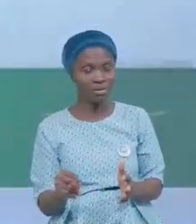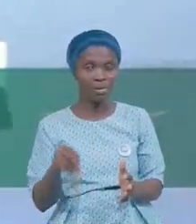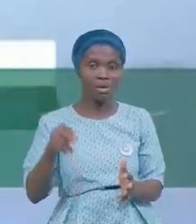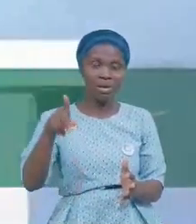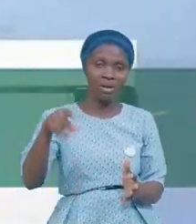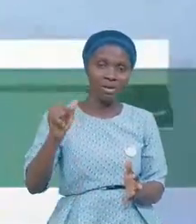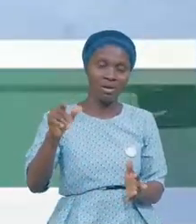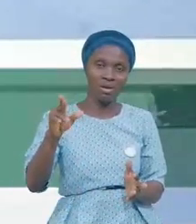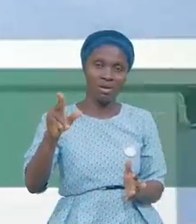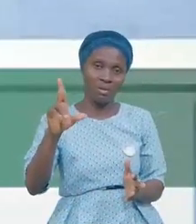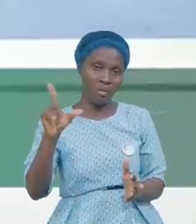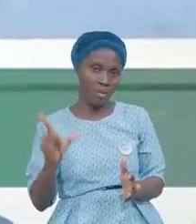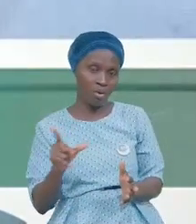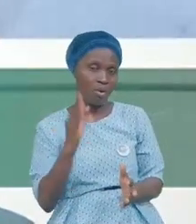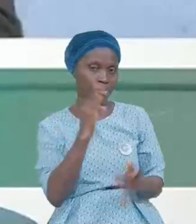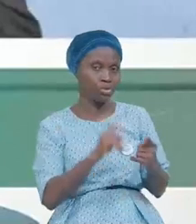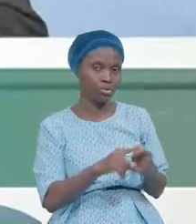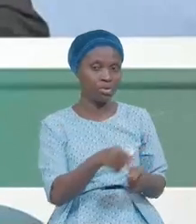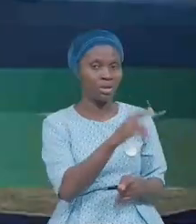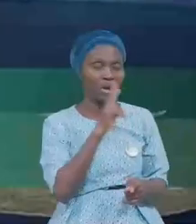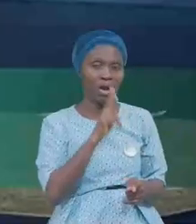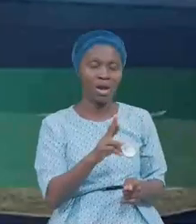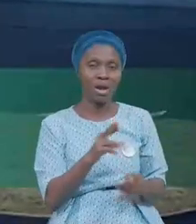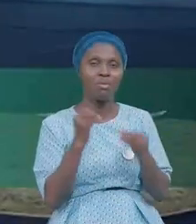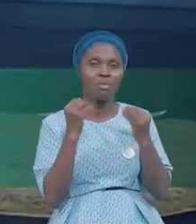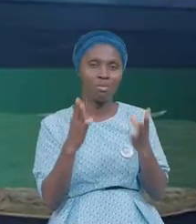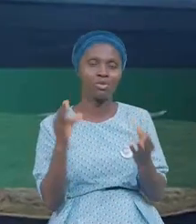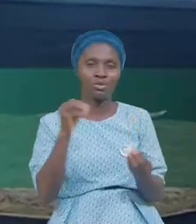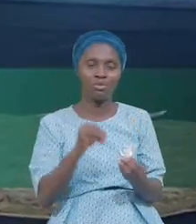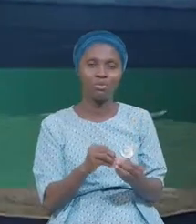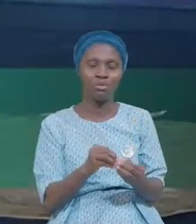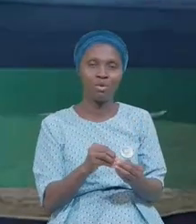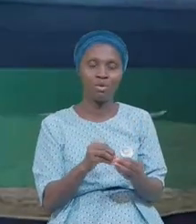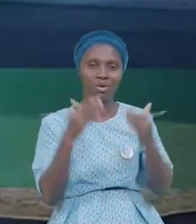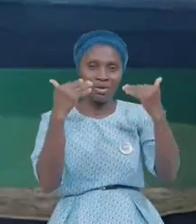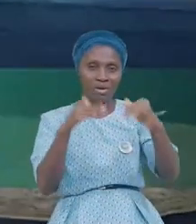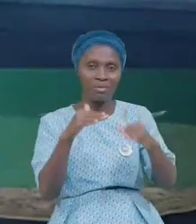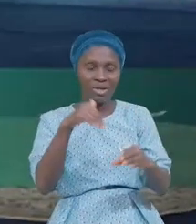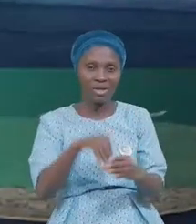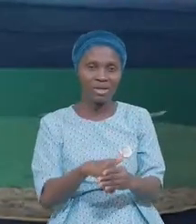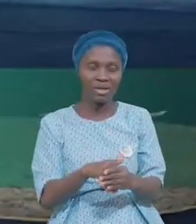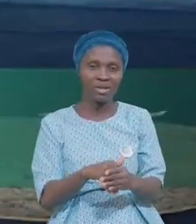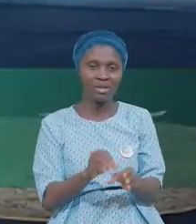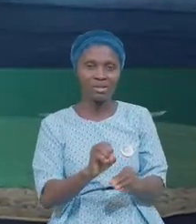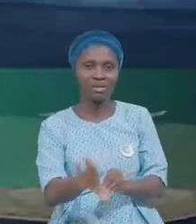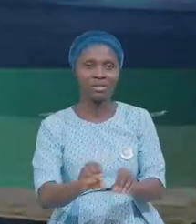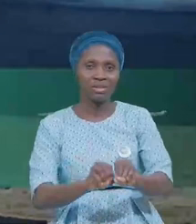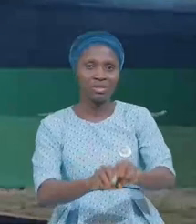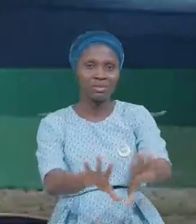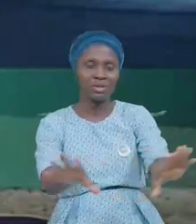ils étaient très limités à répandre les idéologies pécheresses.